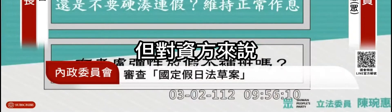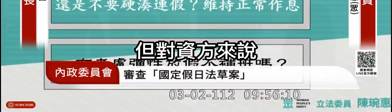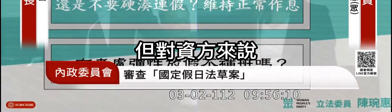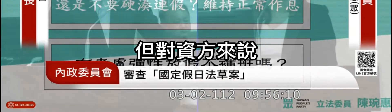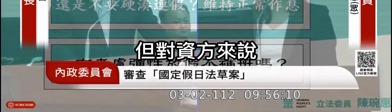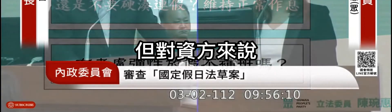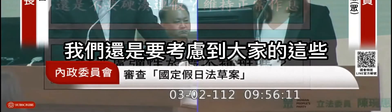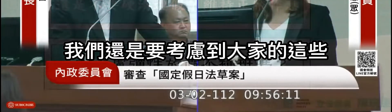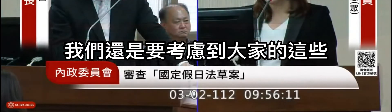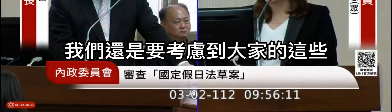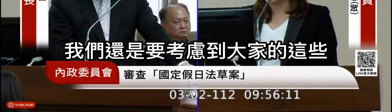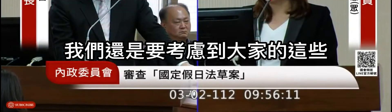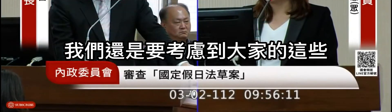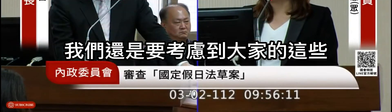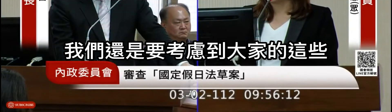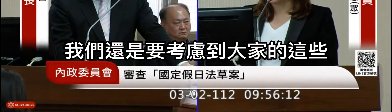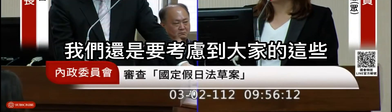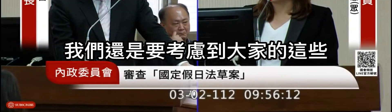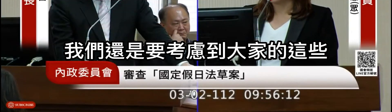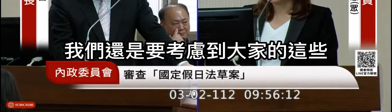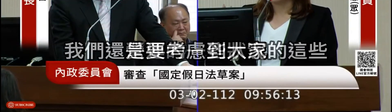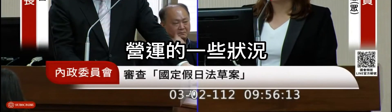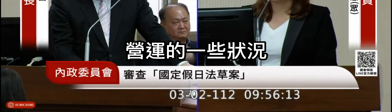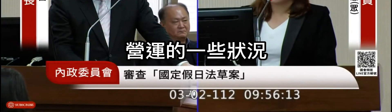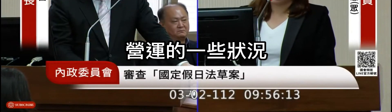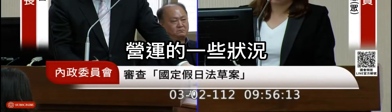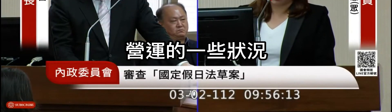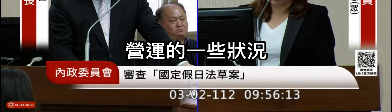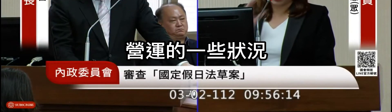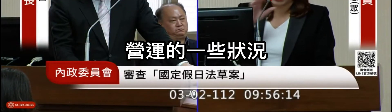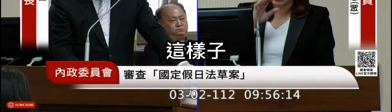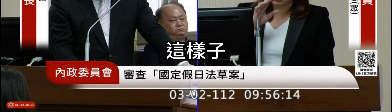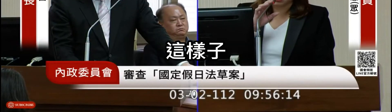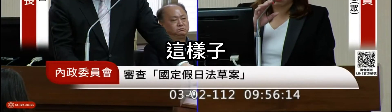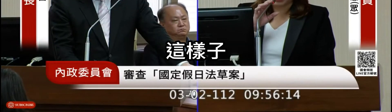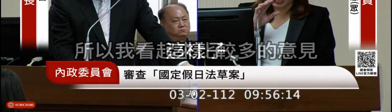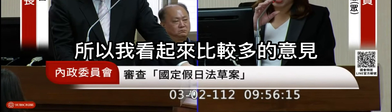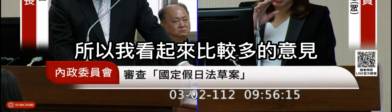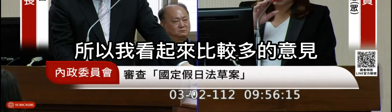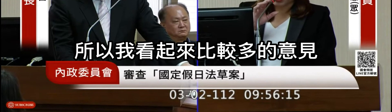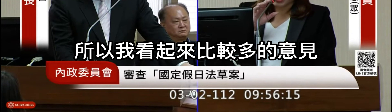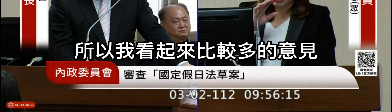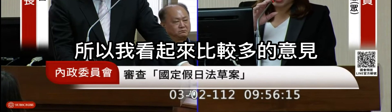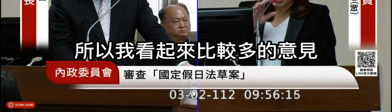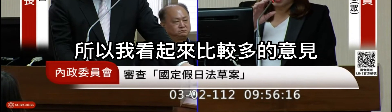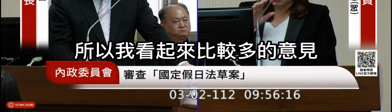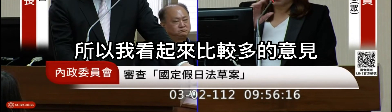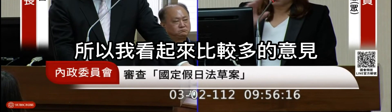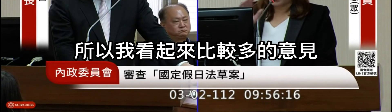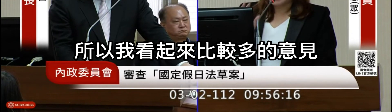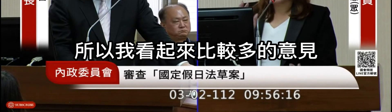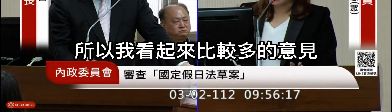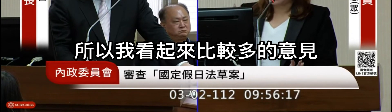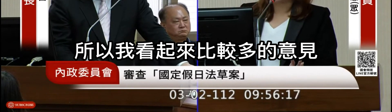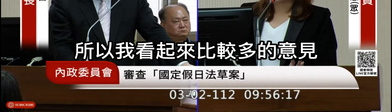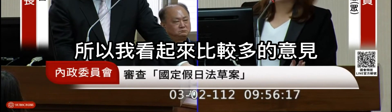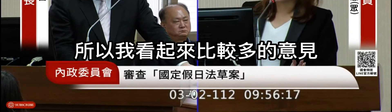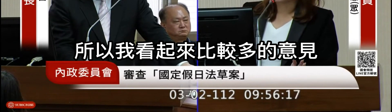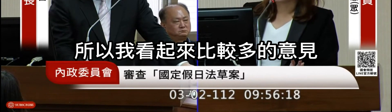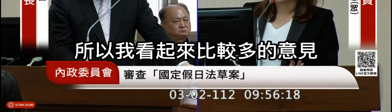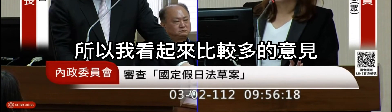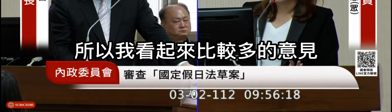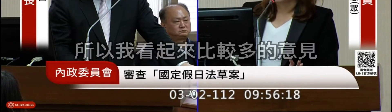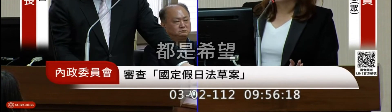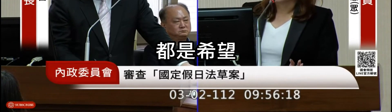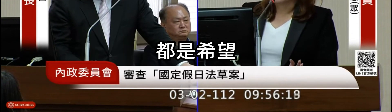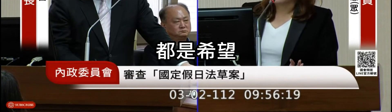但是对资方来说，我们还是要考虑到大家的这些营运的一些状况这样子，哈。那所以我看起来比较多的